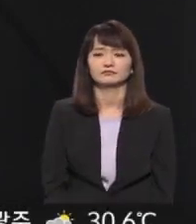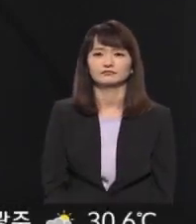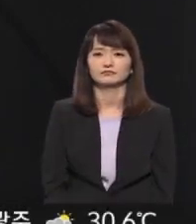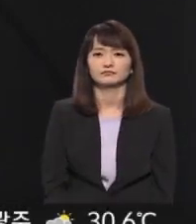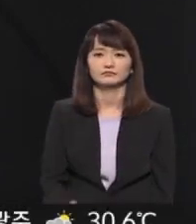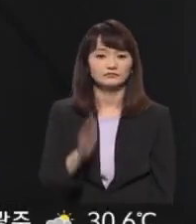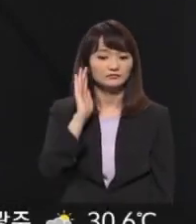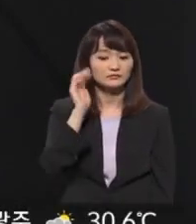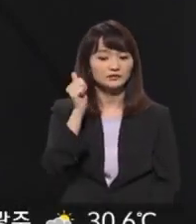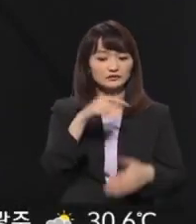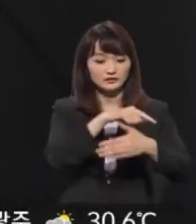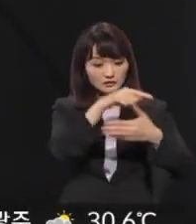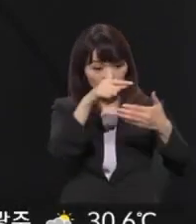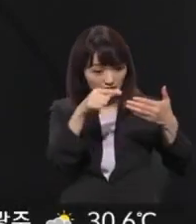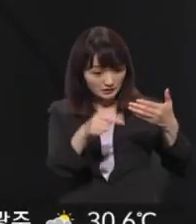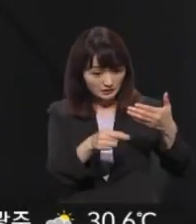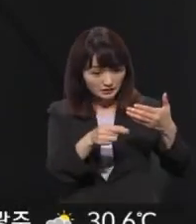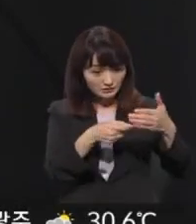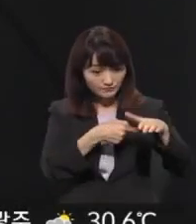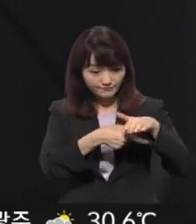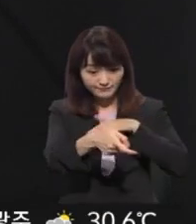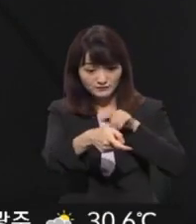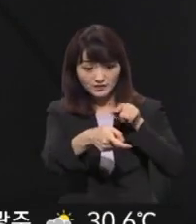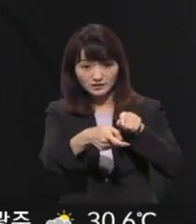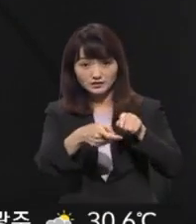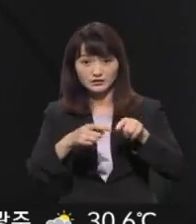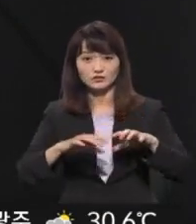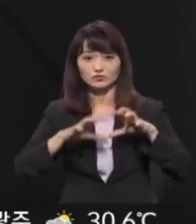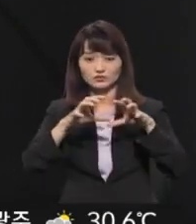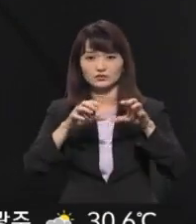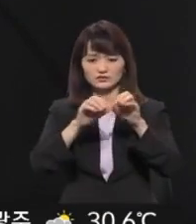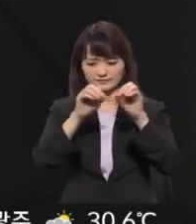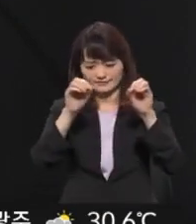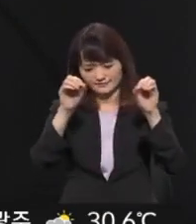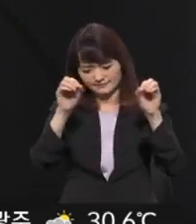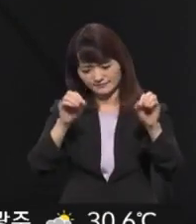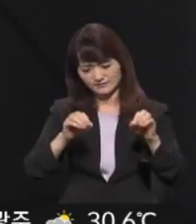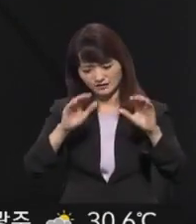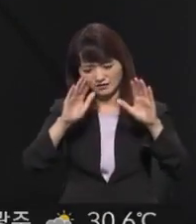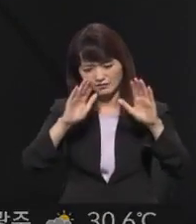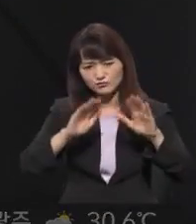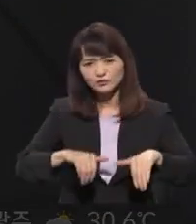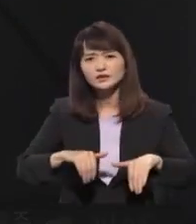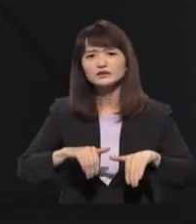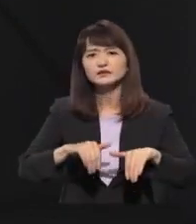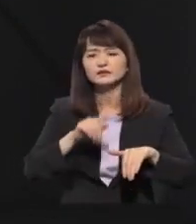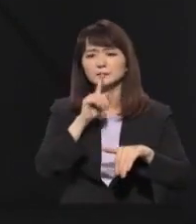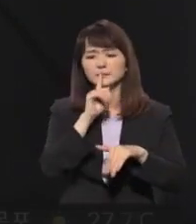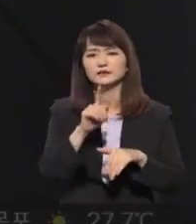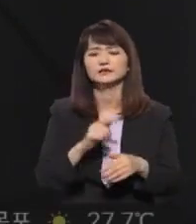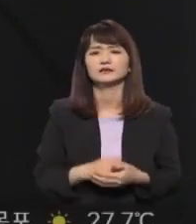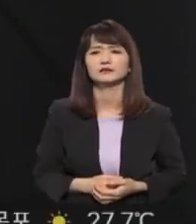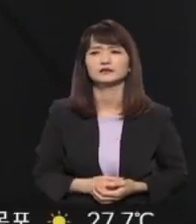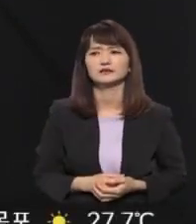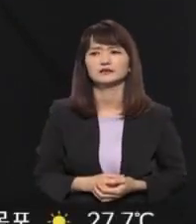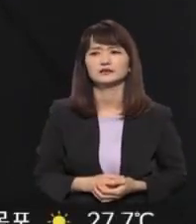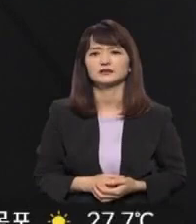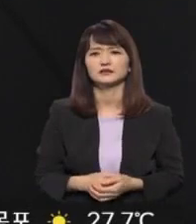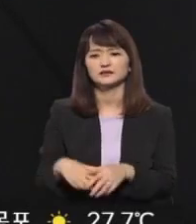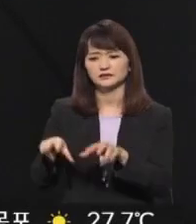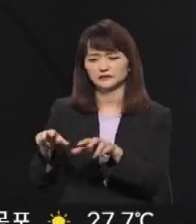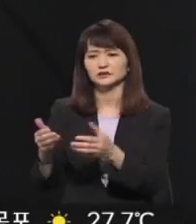대통령 일정이 노출되는 것을 보면서 국가의 어떤 시스템이 계속 무너지고 있다라는 느낌을 말씀드렸는데 이것도 똑같은